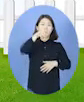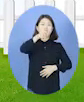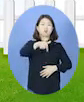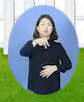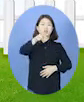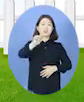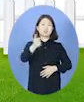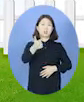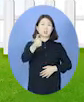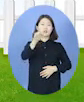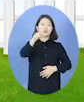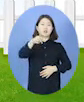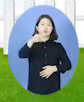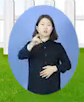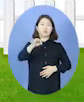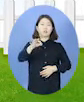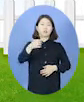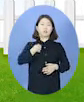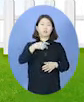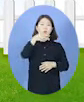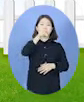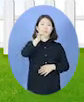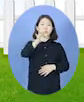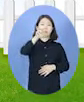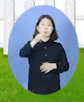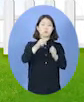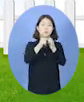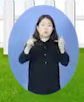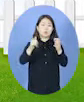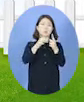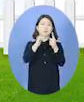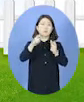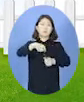공원 축산 유통에서 정육원 1명을 모집합니다.